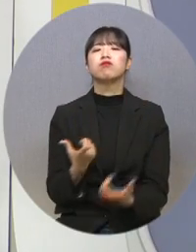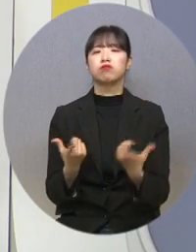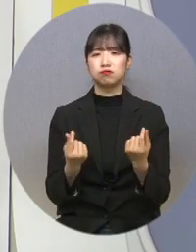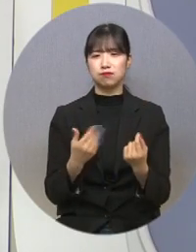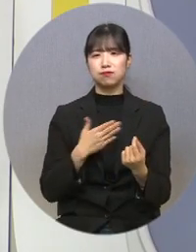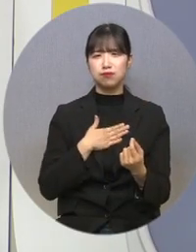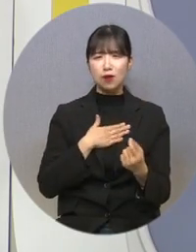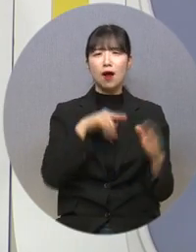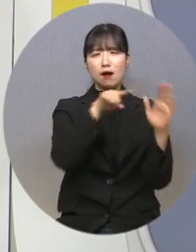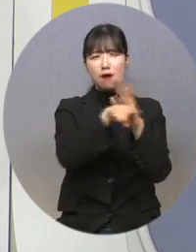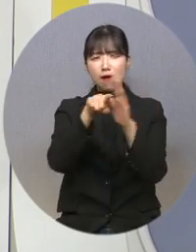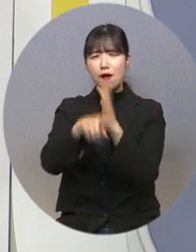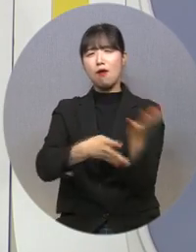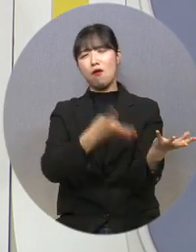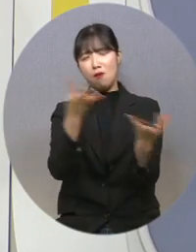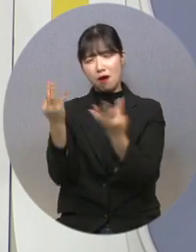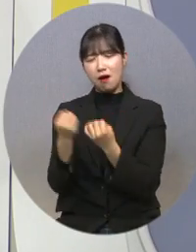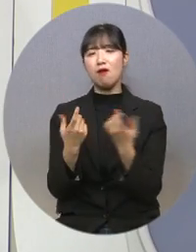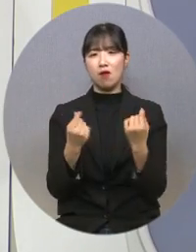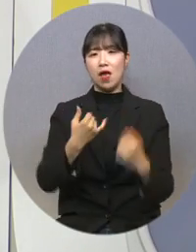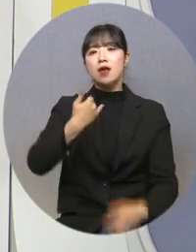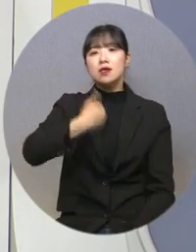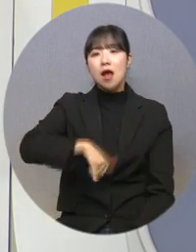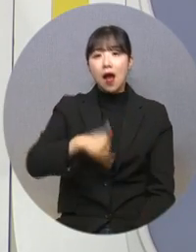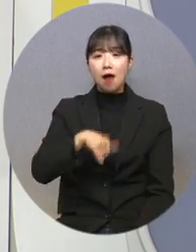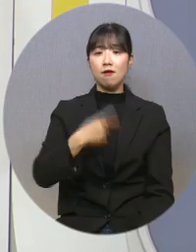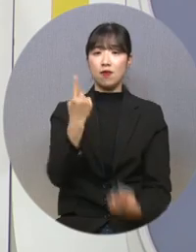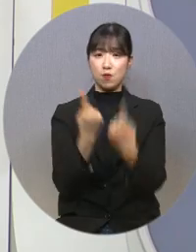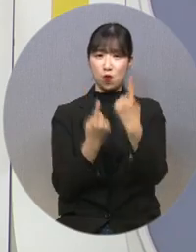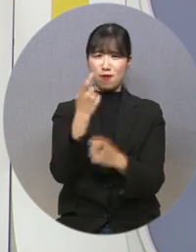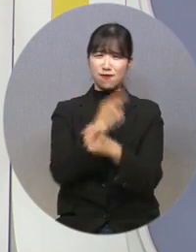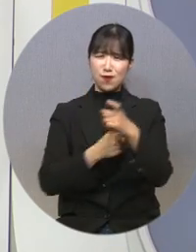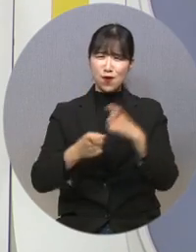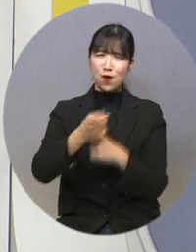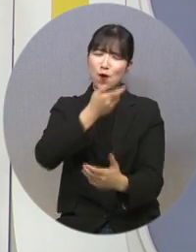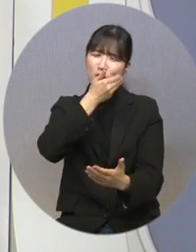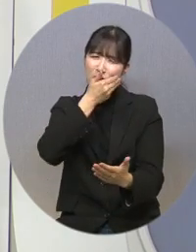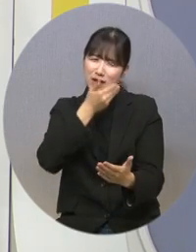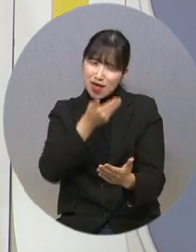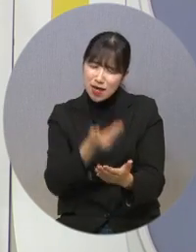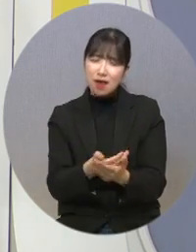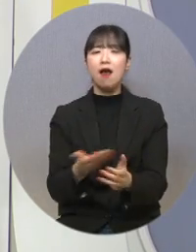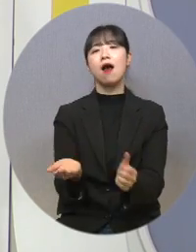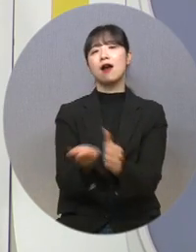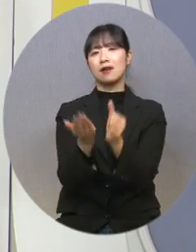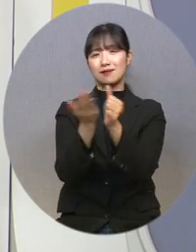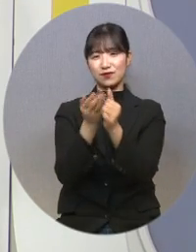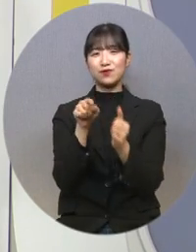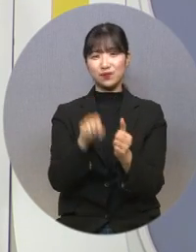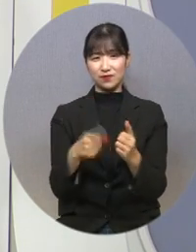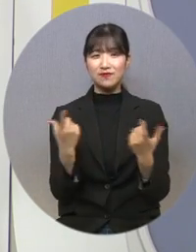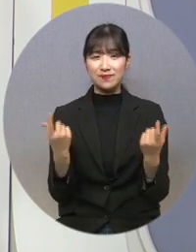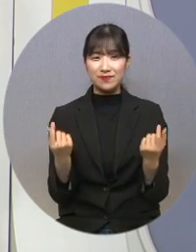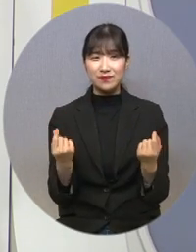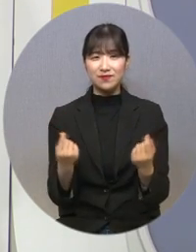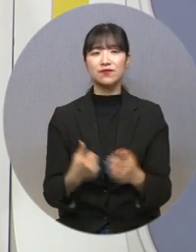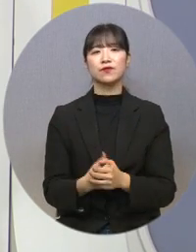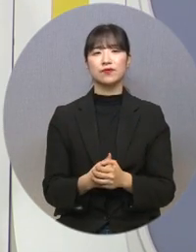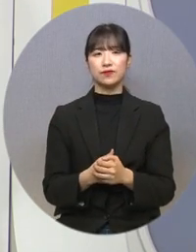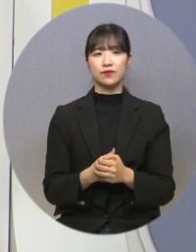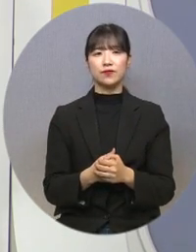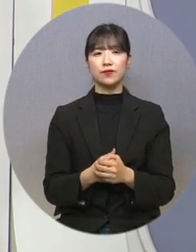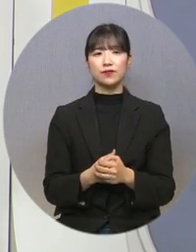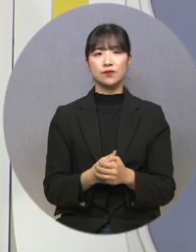하나인데 자식보다도 더 귀하게 농사 지은 것들이 바로 이 남도장터에 있습니다.